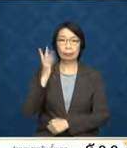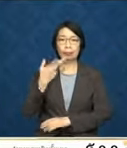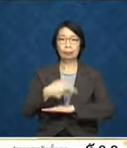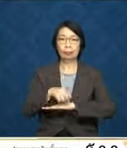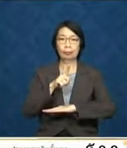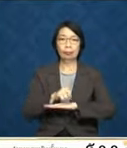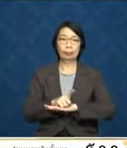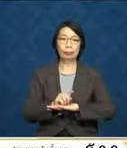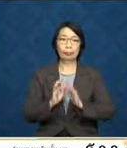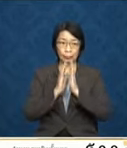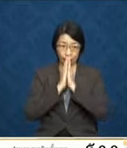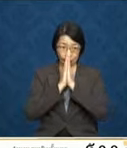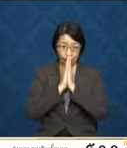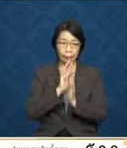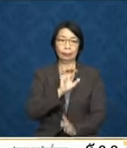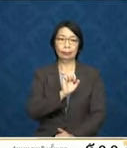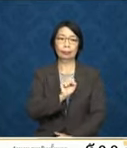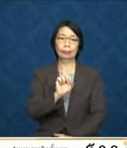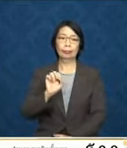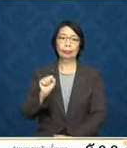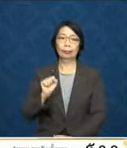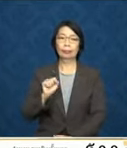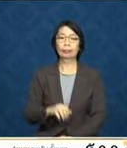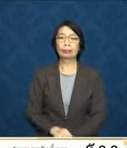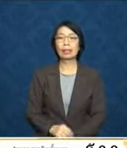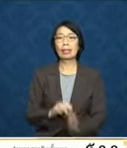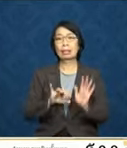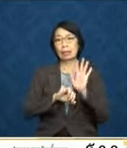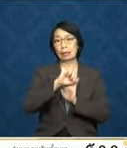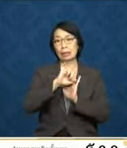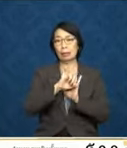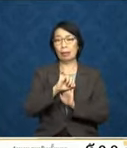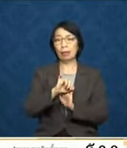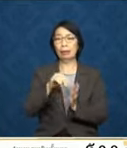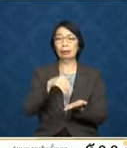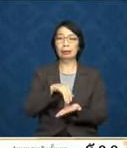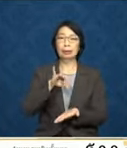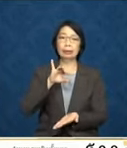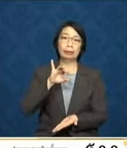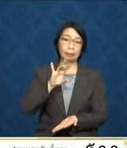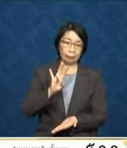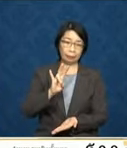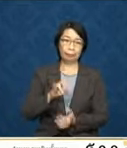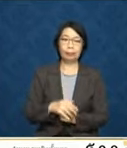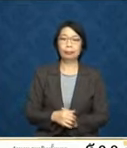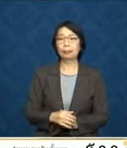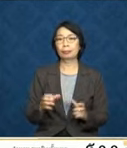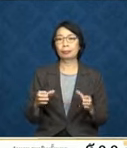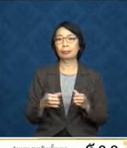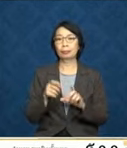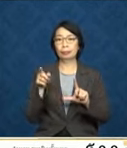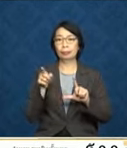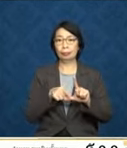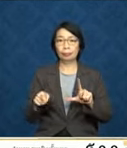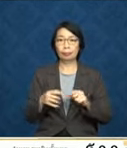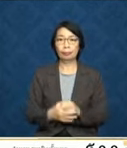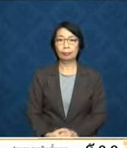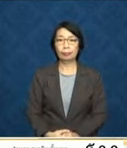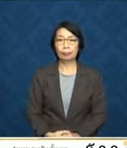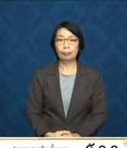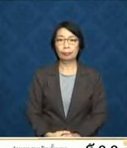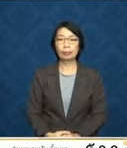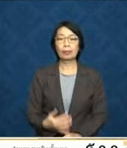าชิกสภาผู้แทนราษฎรจังหวัดเชียงใหม่เขต7อำเภอฝางแม่อายชัยประการพรรคก้าวไกลผ